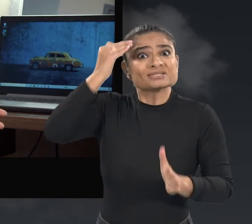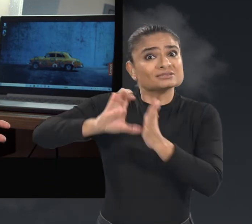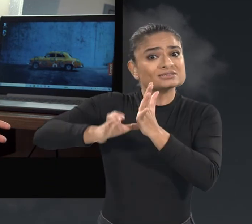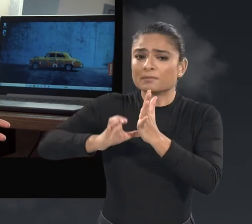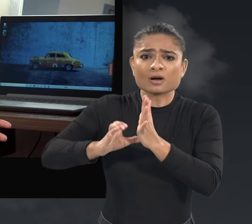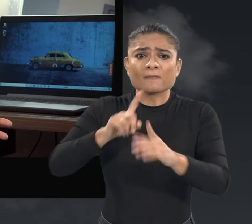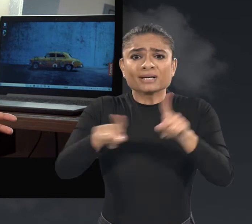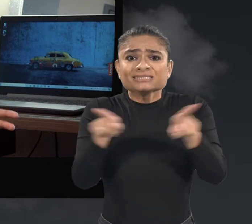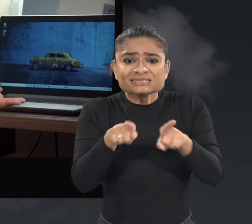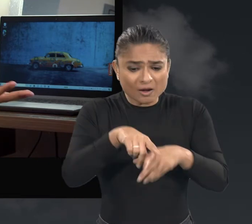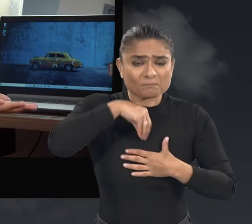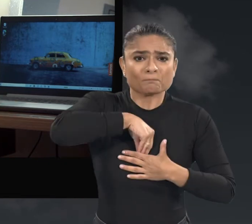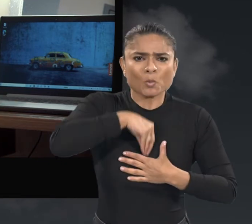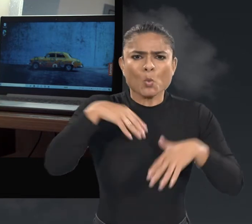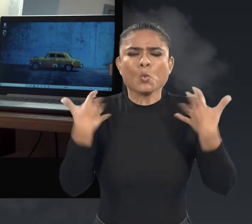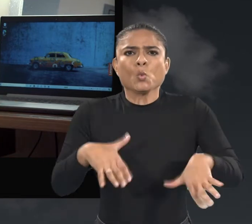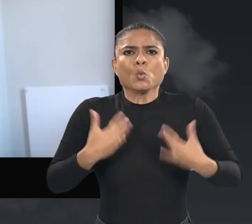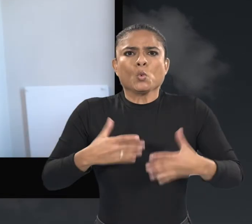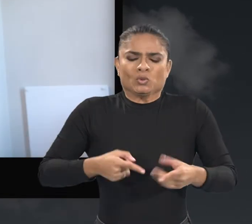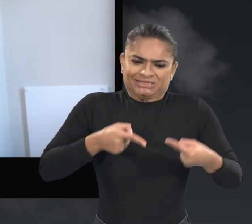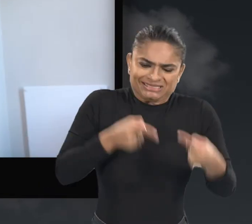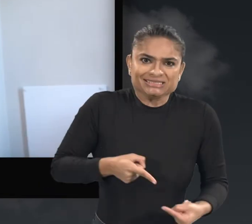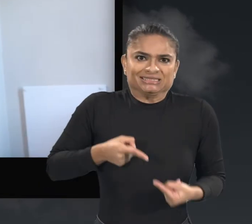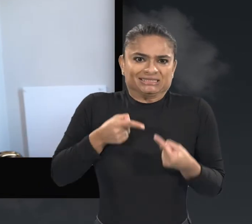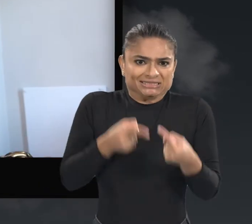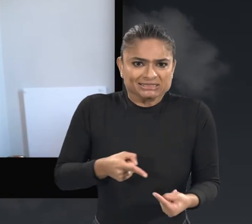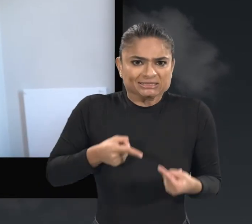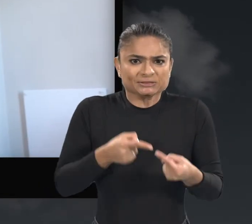mental disabilities nie, maar hulle sukkel verskriklik.